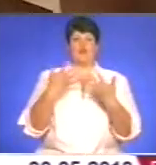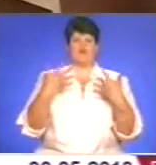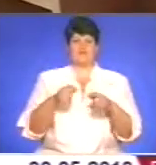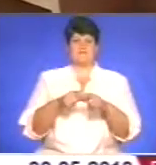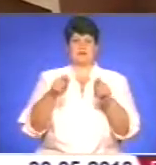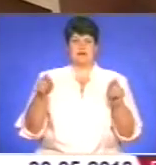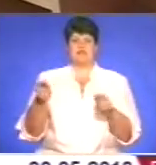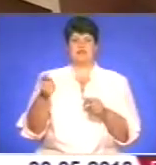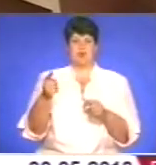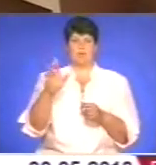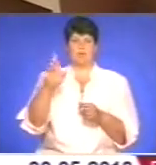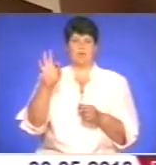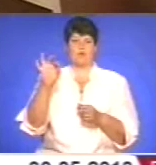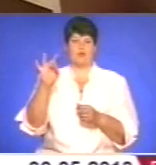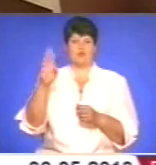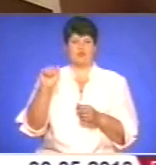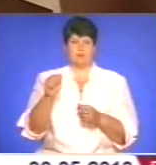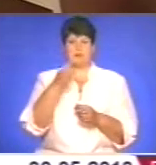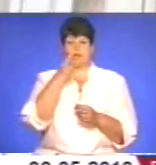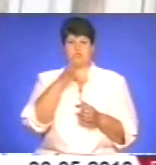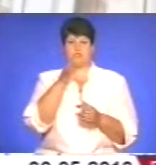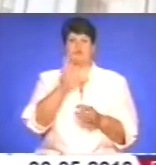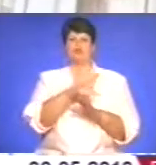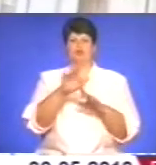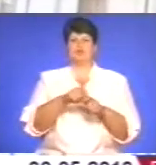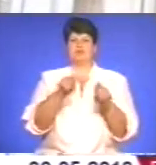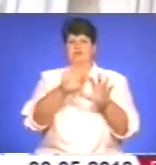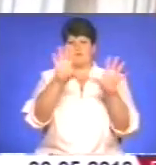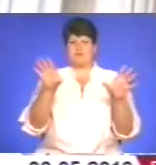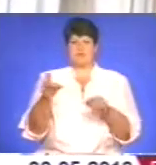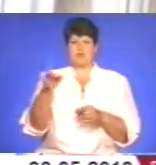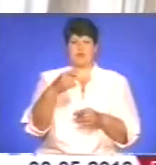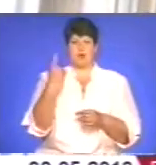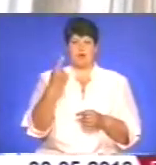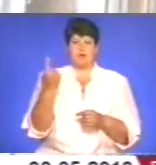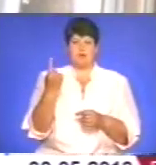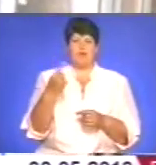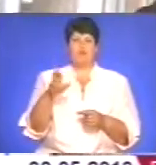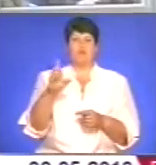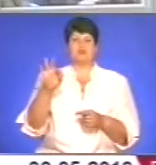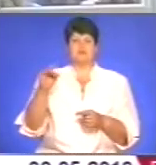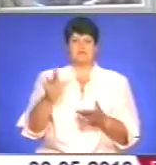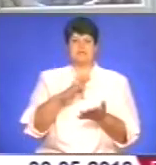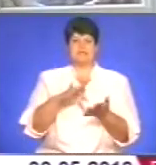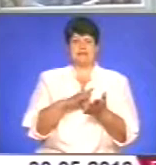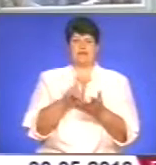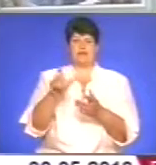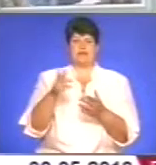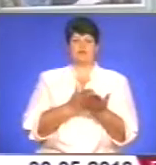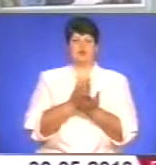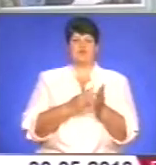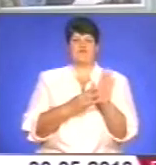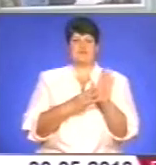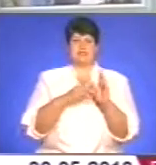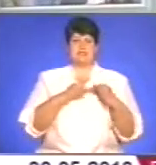відкрили в Тернополі та Борщові. Найближчим часом вони будуть у всіх районах області. У Борщівському центрі людей обслуговують 8 працівників,